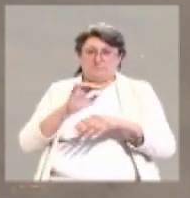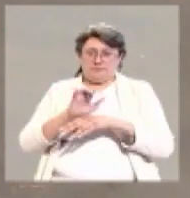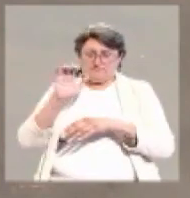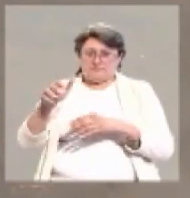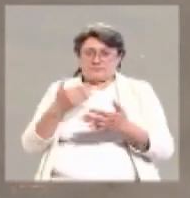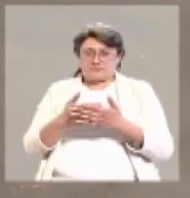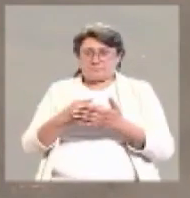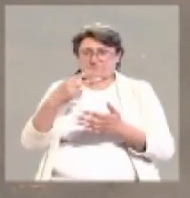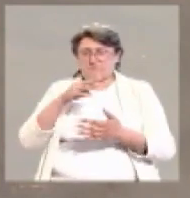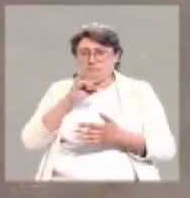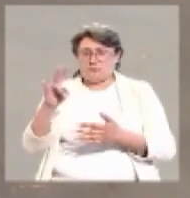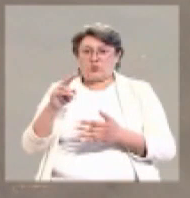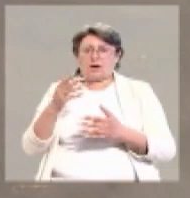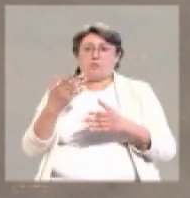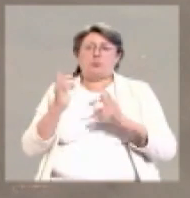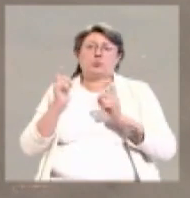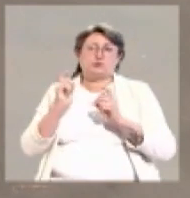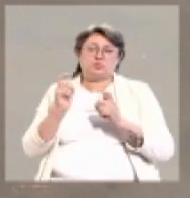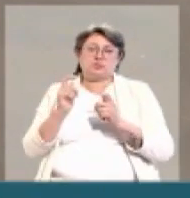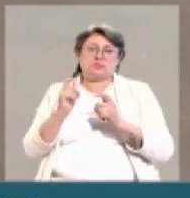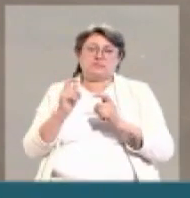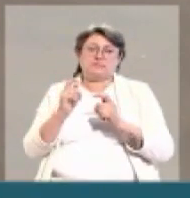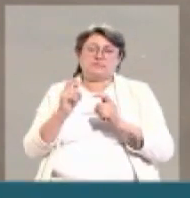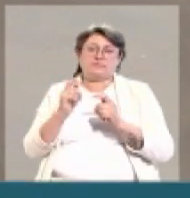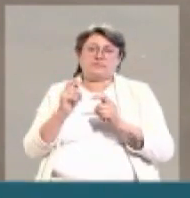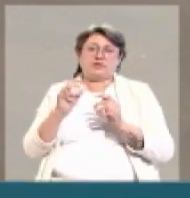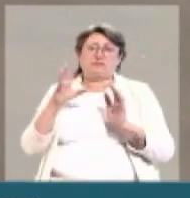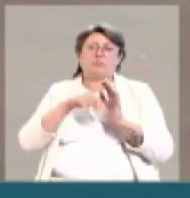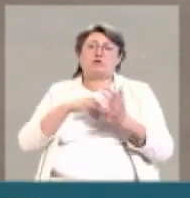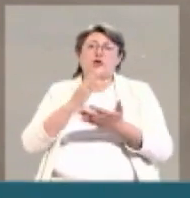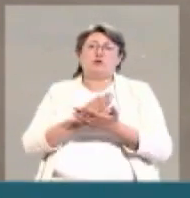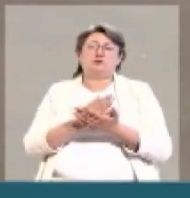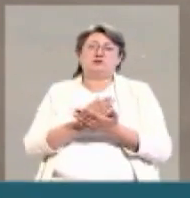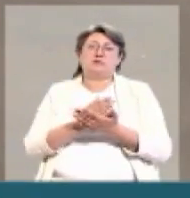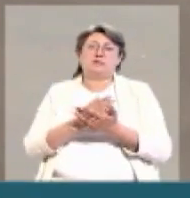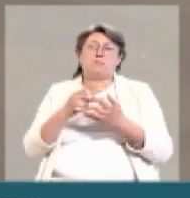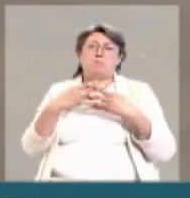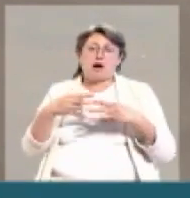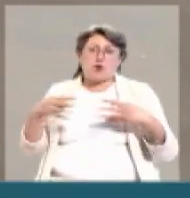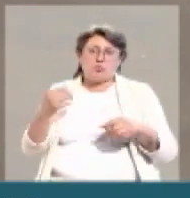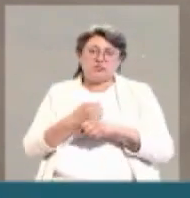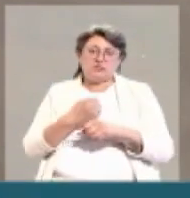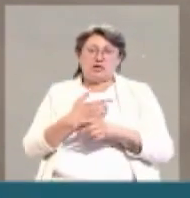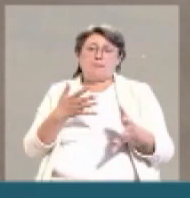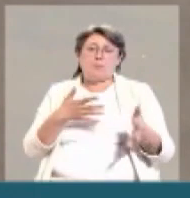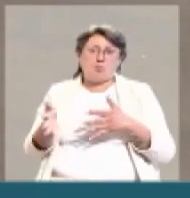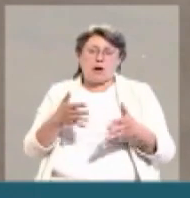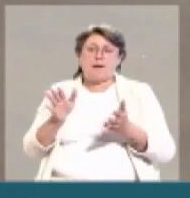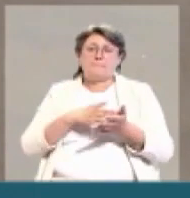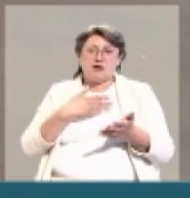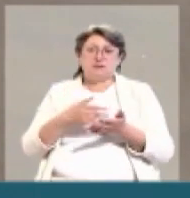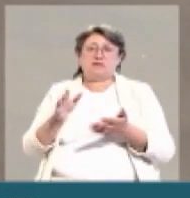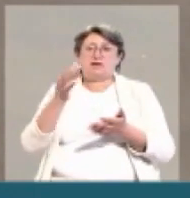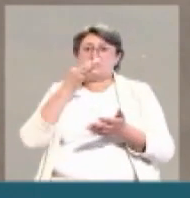направляем порядка 20 тонн гуманитарного груза, в котором находятся макаронные изделия, мука,